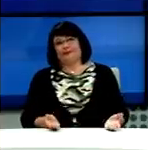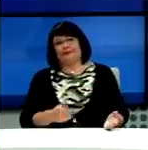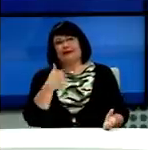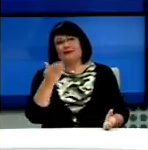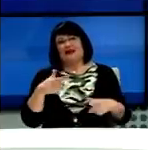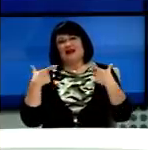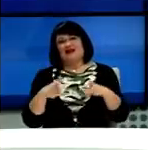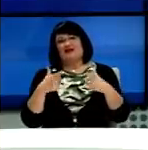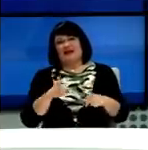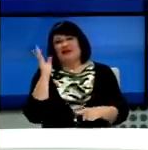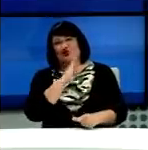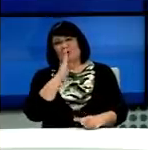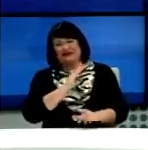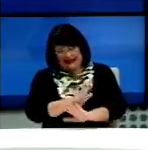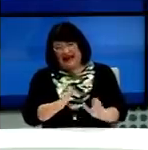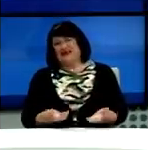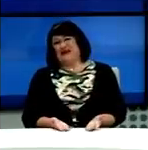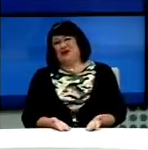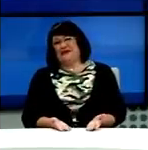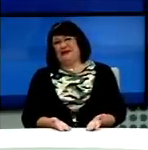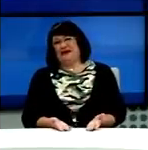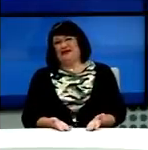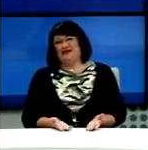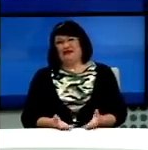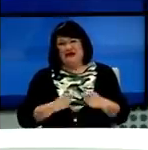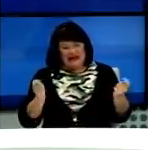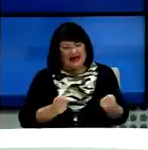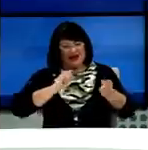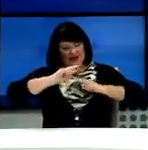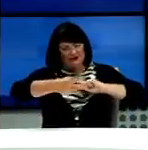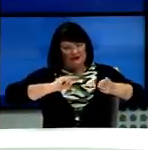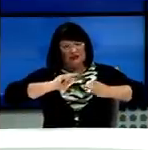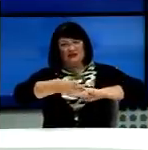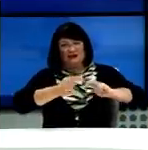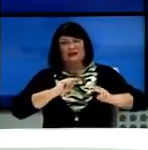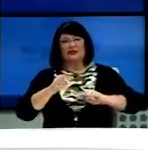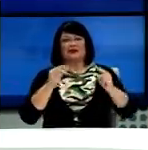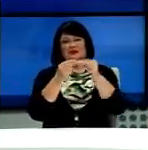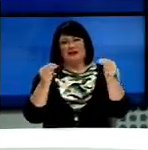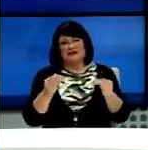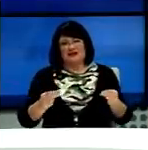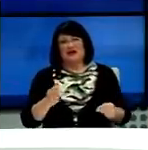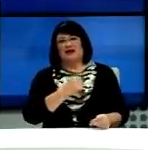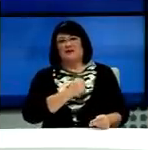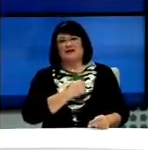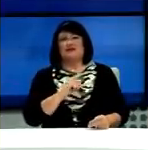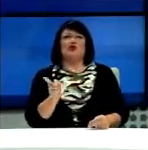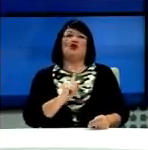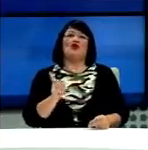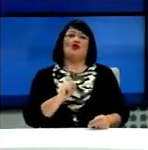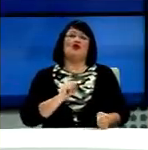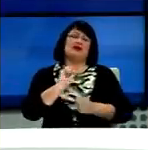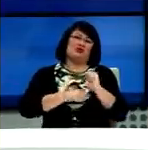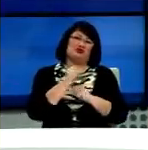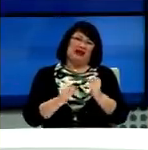βίντεο και να ξεφτιλίζεστε, αφήστε τα αυτά. Κάντε αντιπαράθεση με απόψεις και με στοιχεία, αλλά όχι με μια